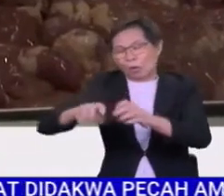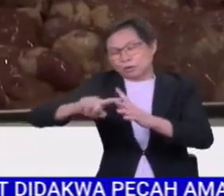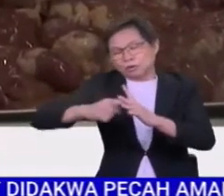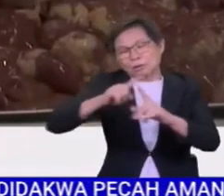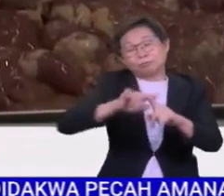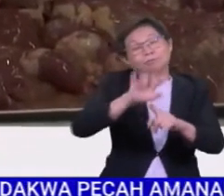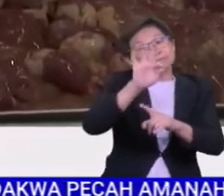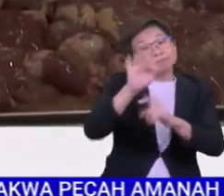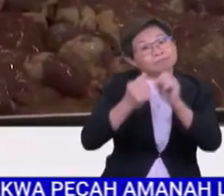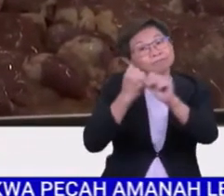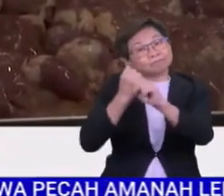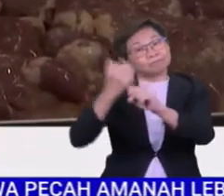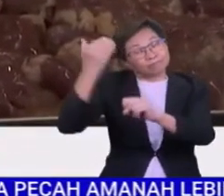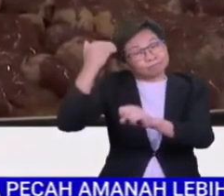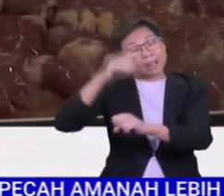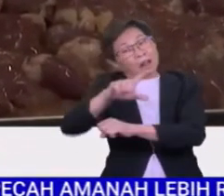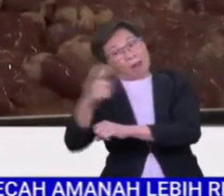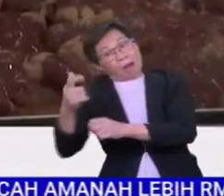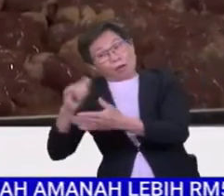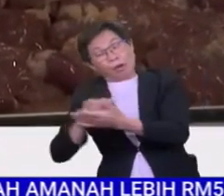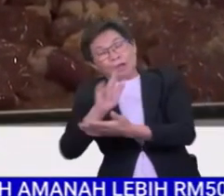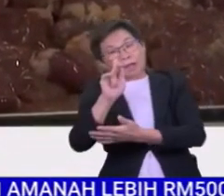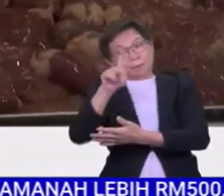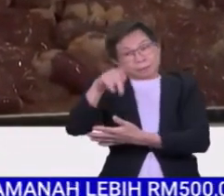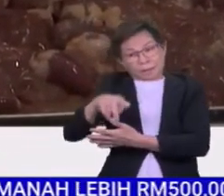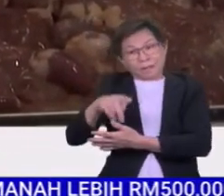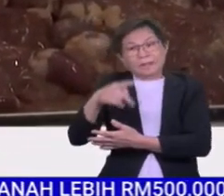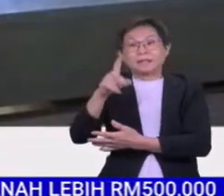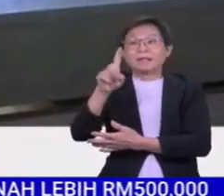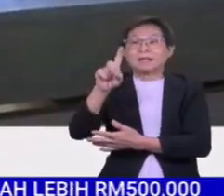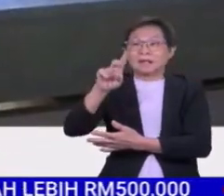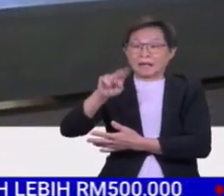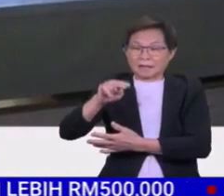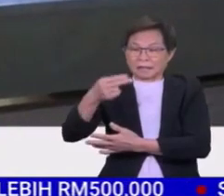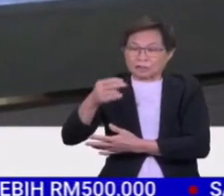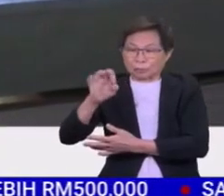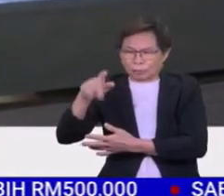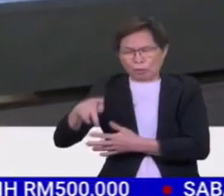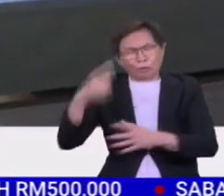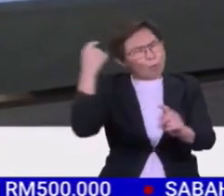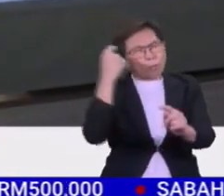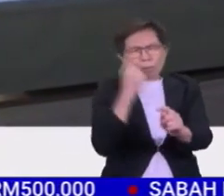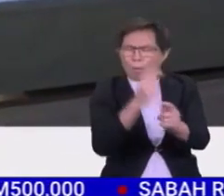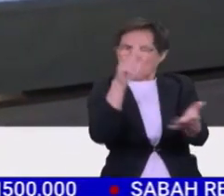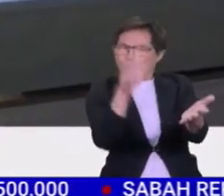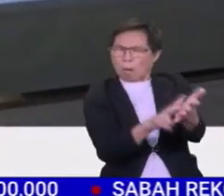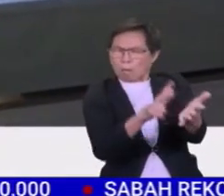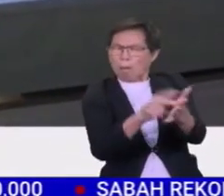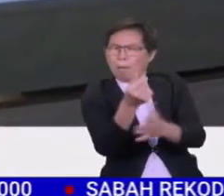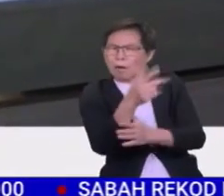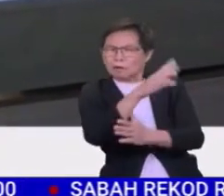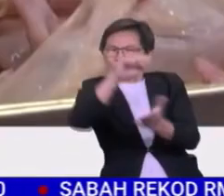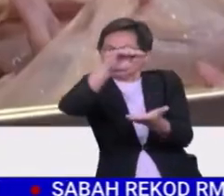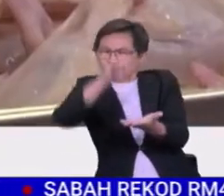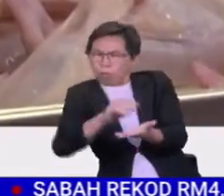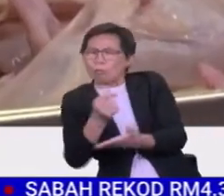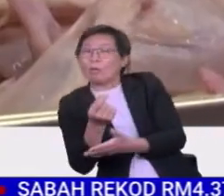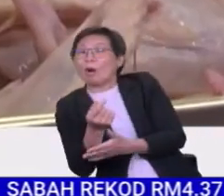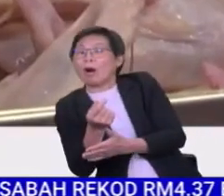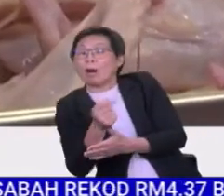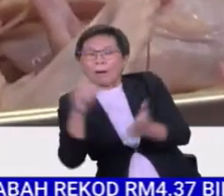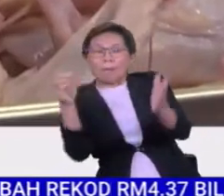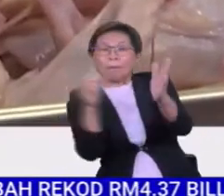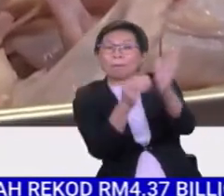September tahun lepas selain itu kpdnhp juga telah membuat penetapan harga dan pengurangan harga dengan